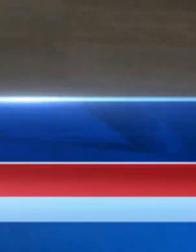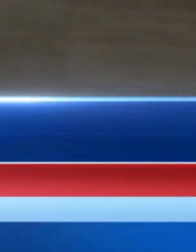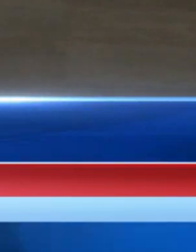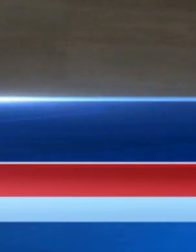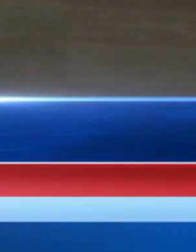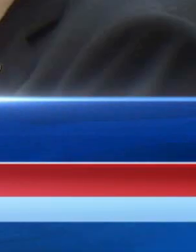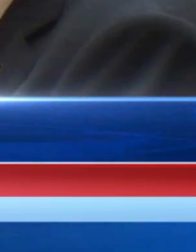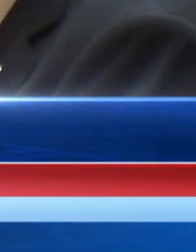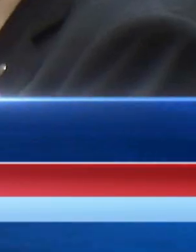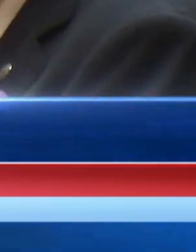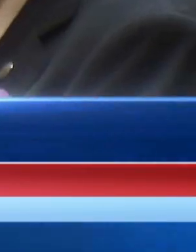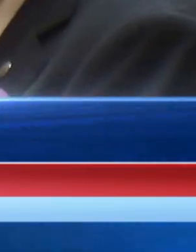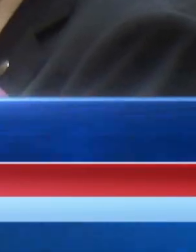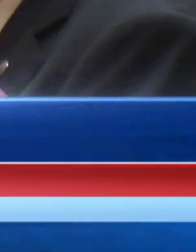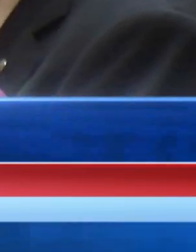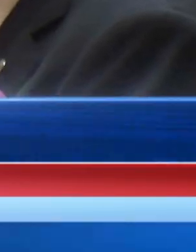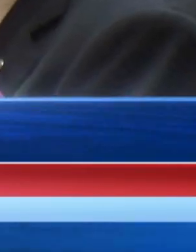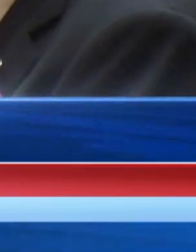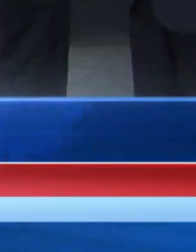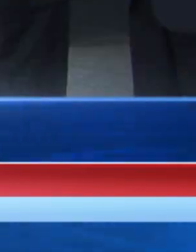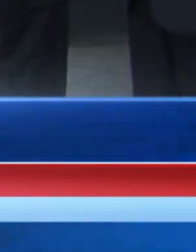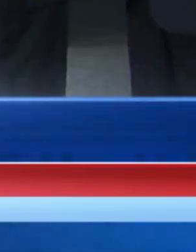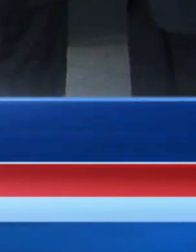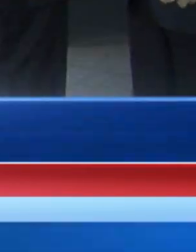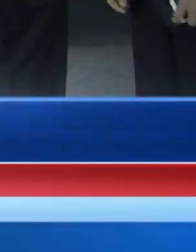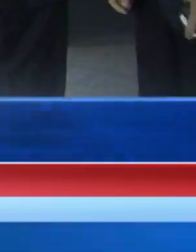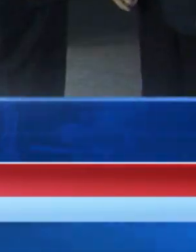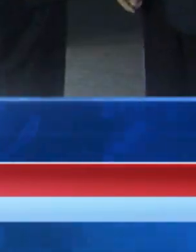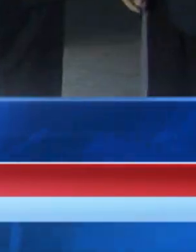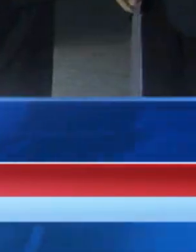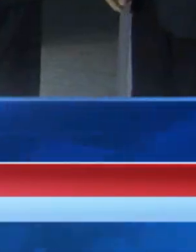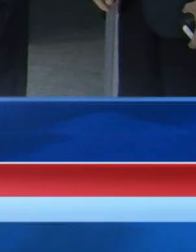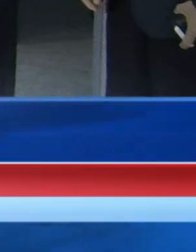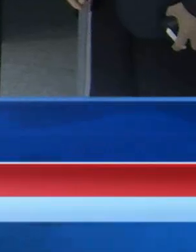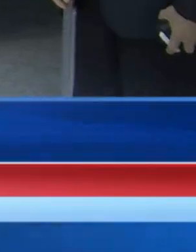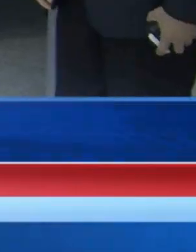기상청이 2016년도 기상인 신년 인사회를 개최했습니다.